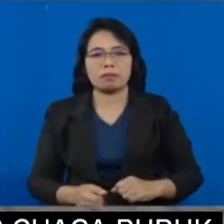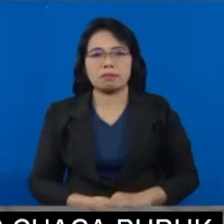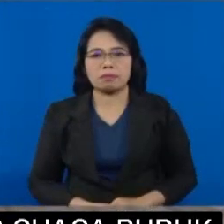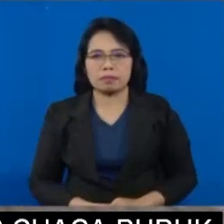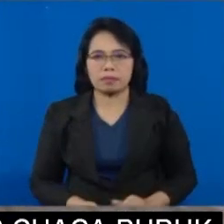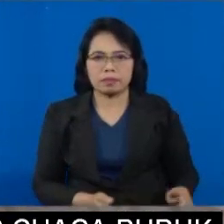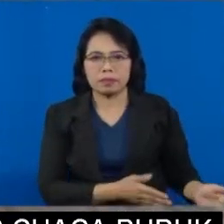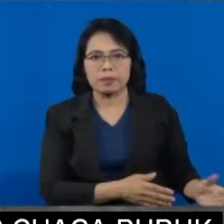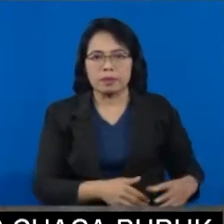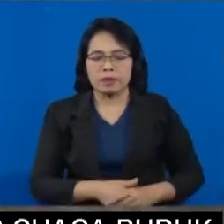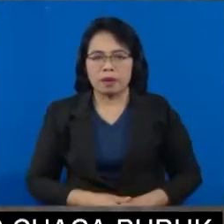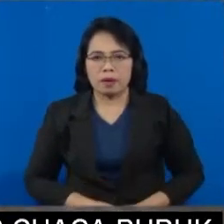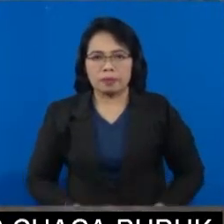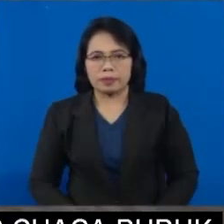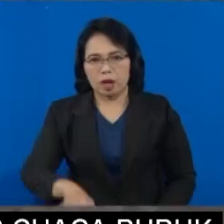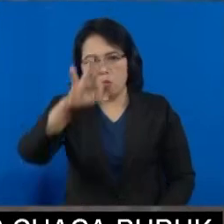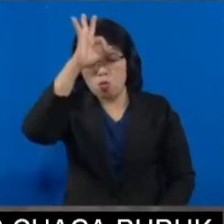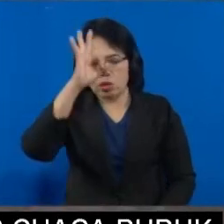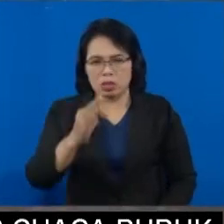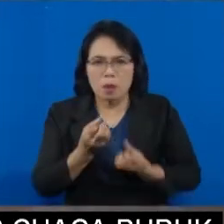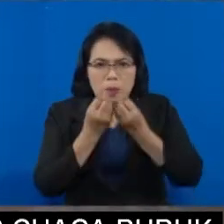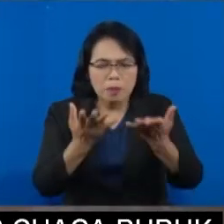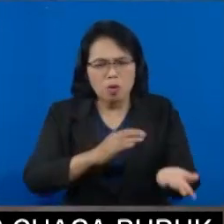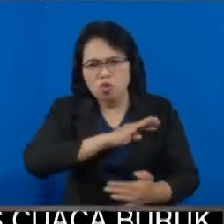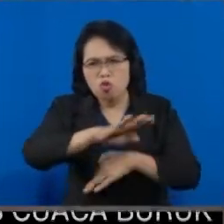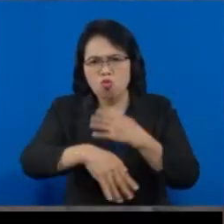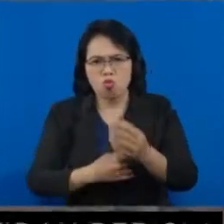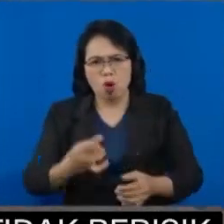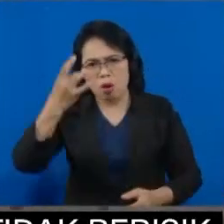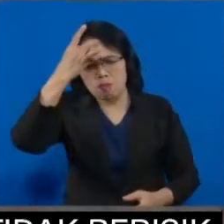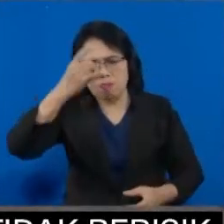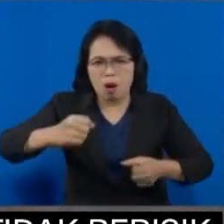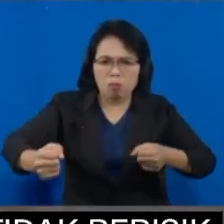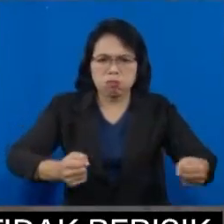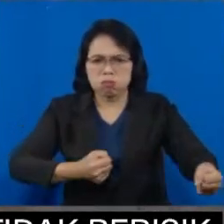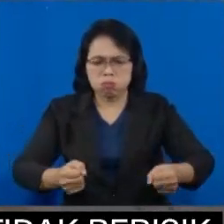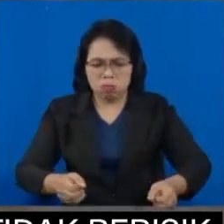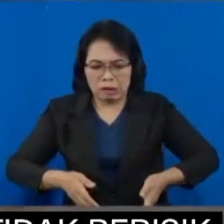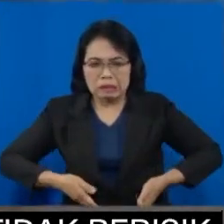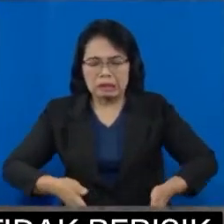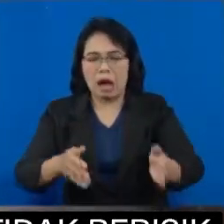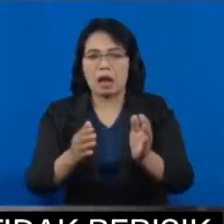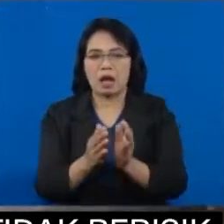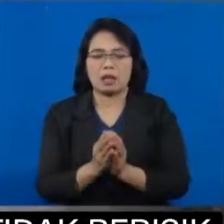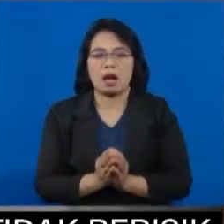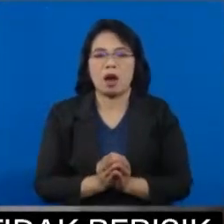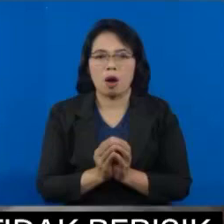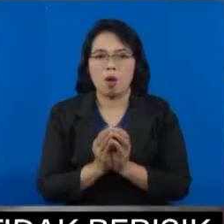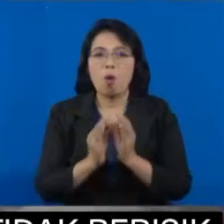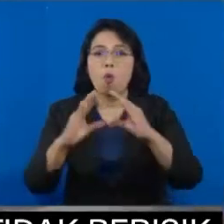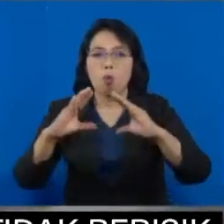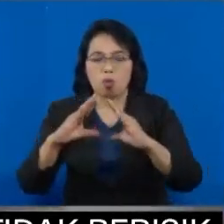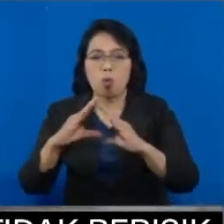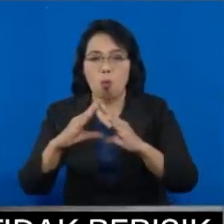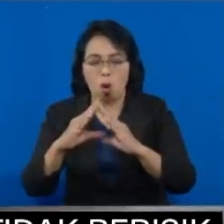Satuan Lalu Lintas Polres Probolinggo juga mengimbau semua pengendara yang melintas di jalur Pantura Probolinggo untuk berhati-hati karena arus lalu lintas